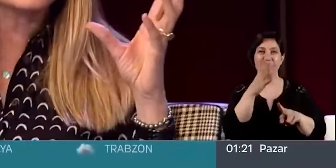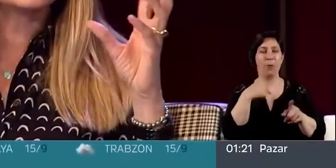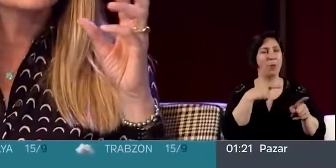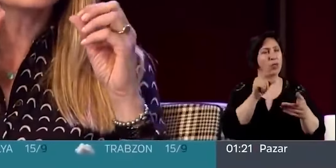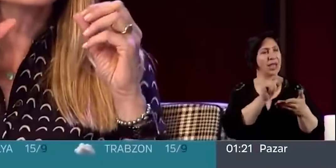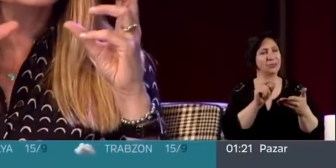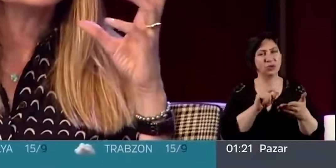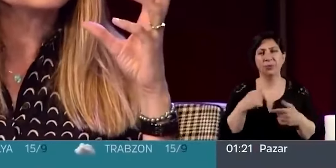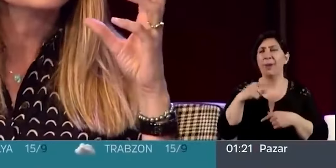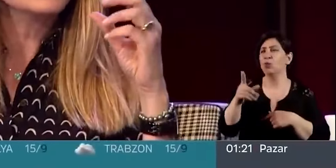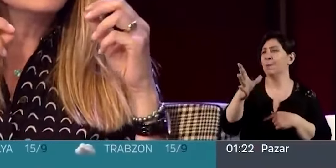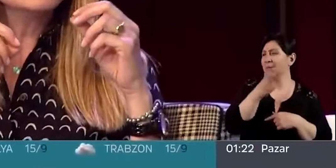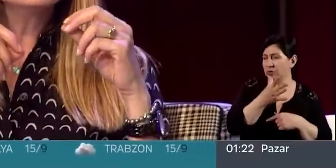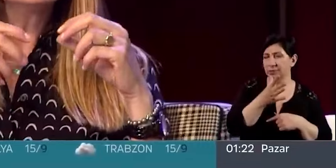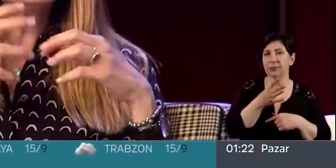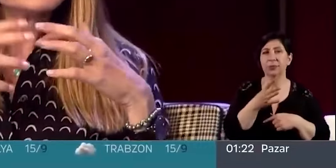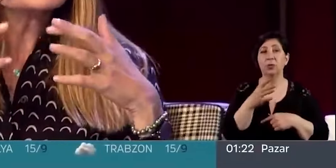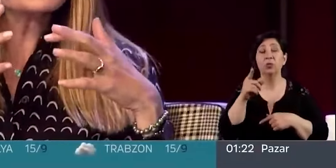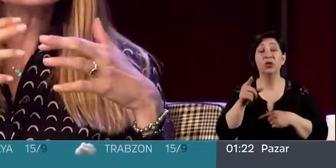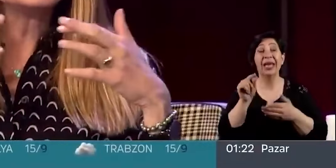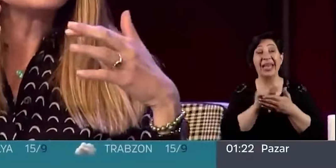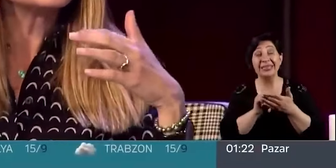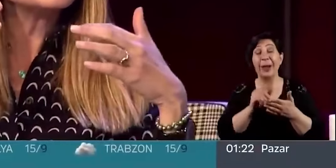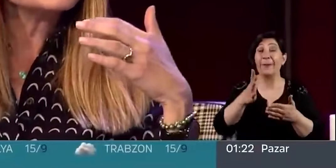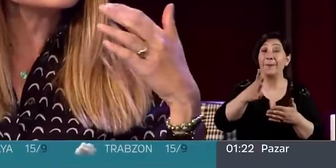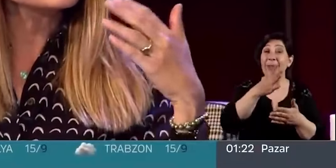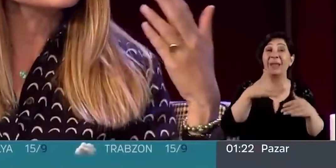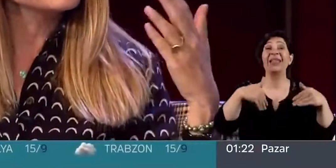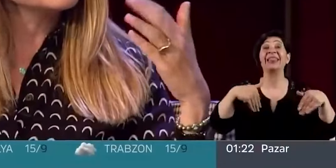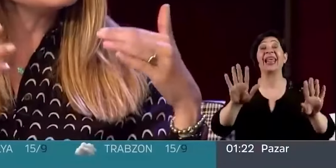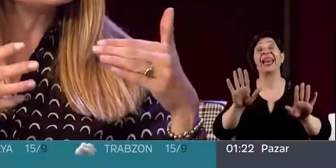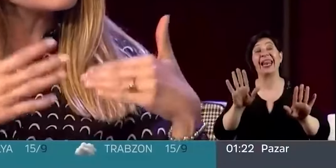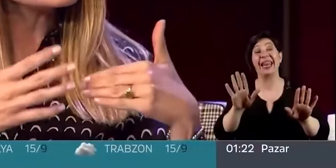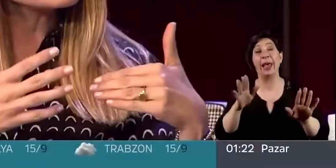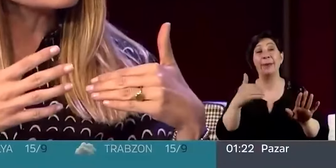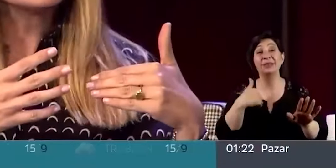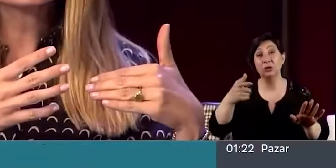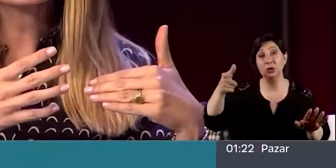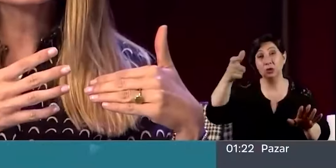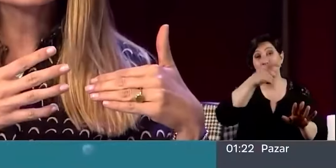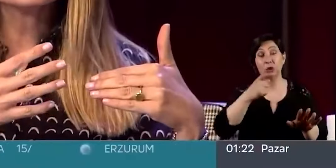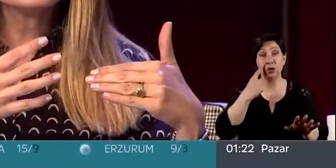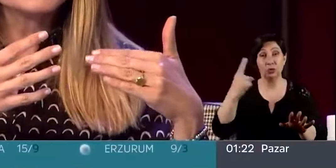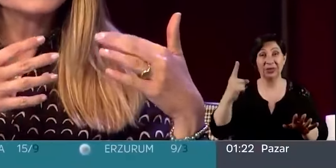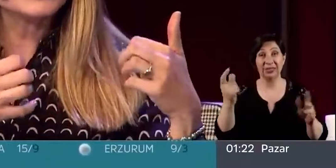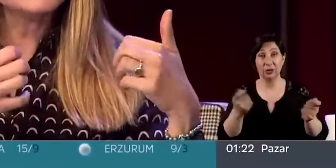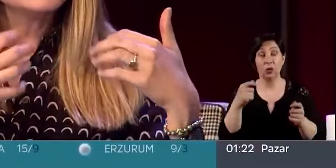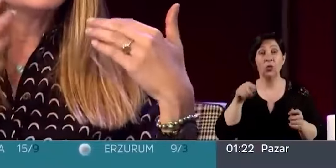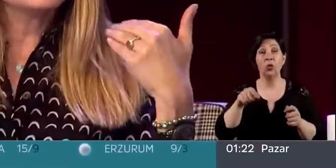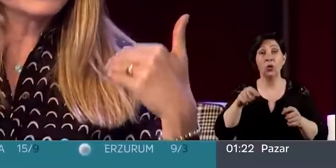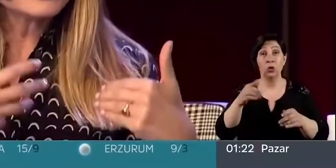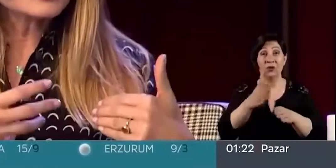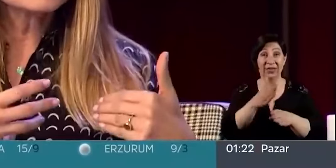bunu yazmıştım, ben bunu bilmiştim. Bunu yazmak, bilmek değil sorun. Biz Türkiye Cumhuriyeti'nde yaşıyoruz ve bu